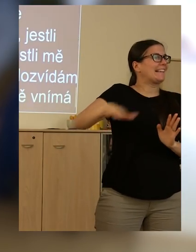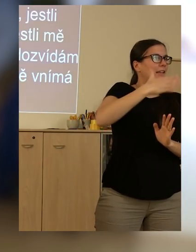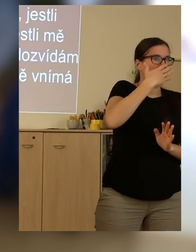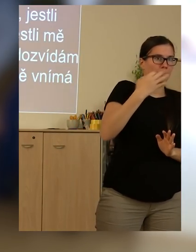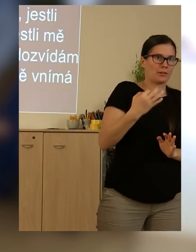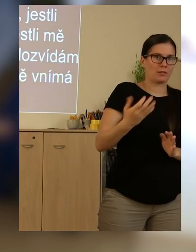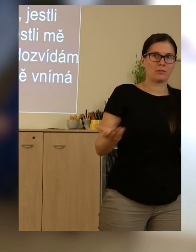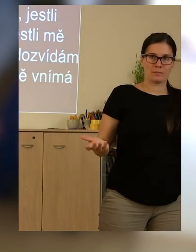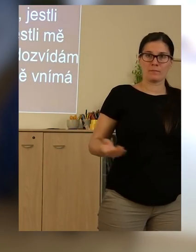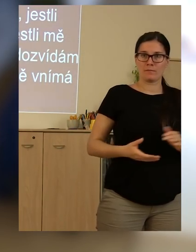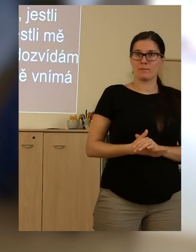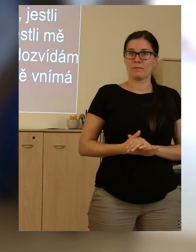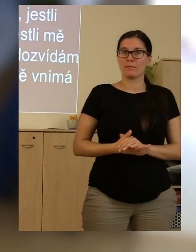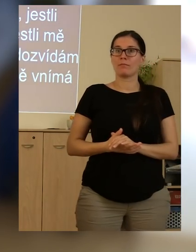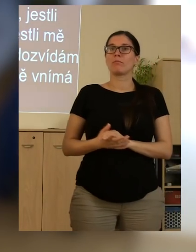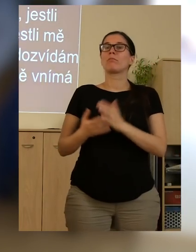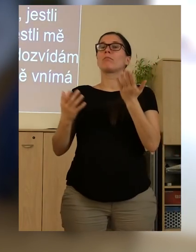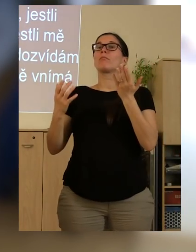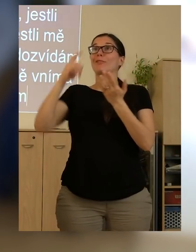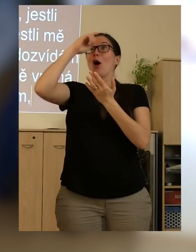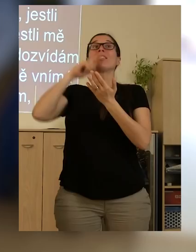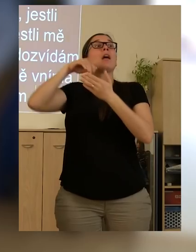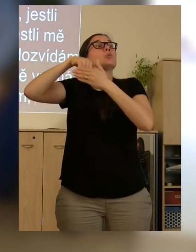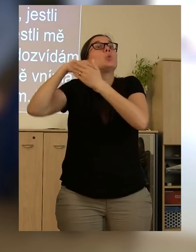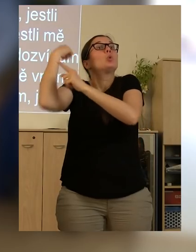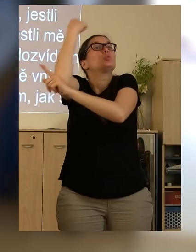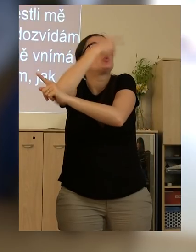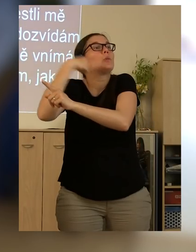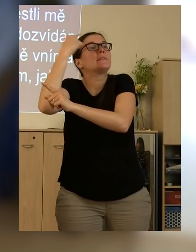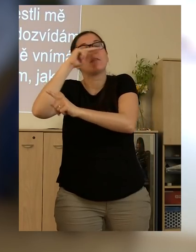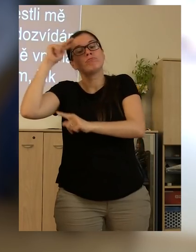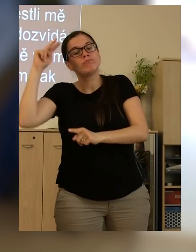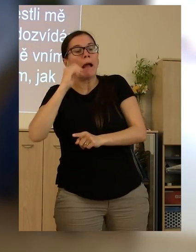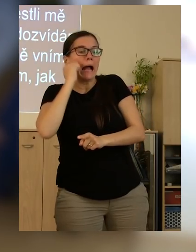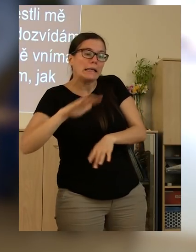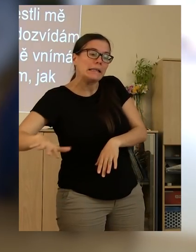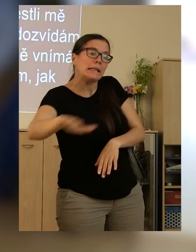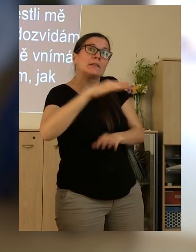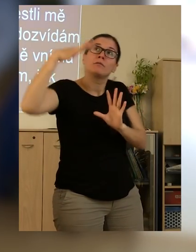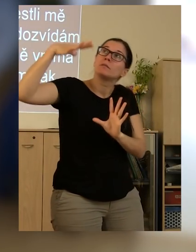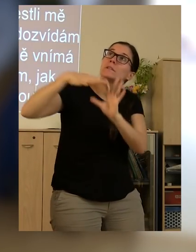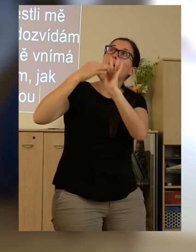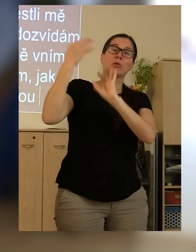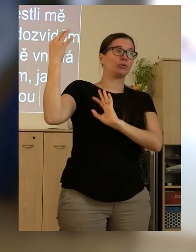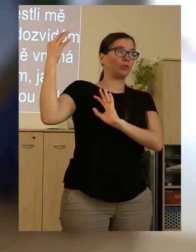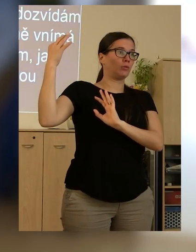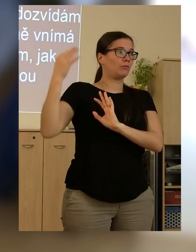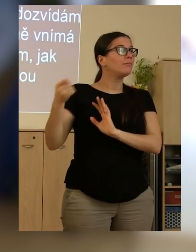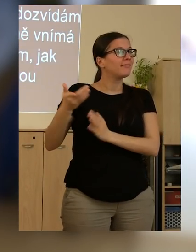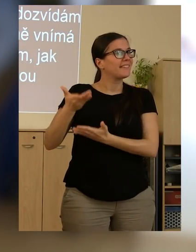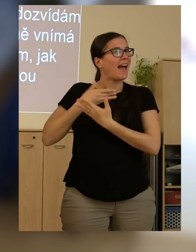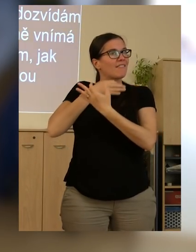Jo, dozvídám se o tom, jak otec Slunce vnímá lidstvo a celou galaxii. To je ten